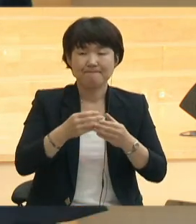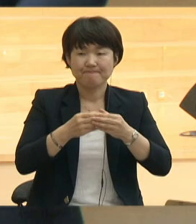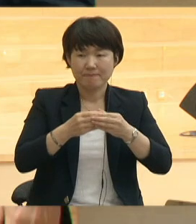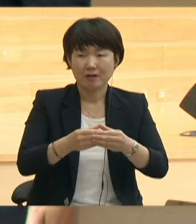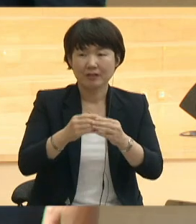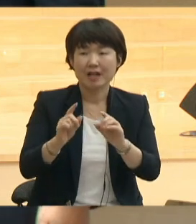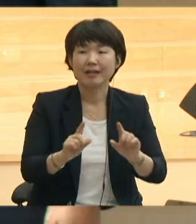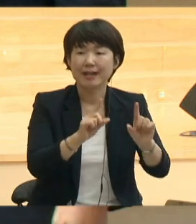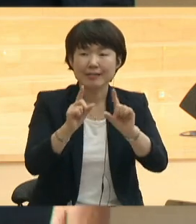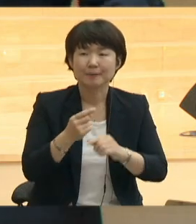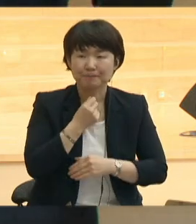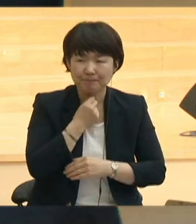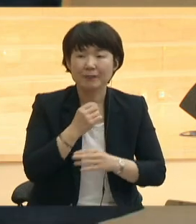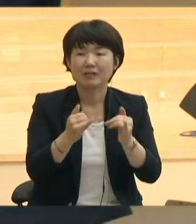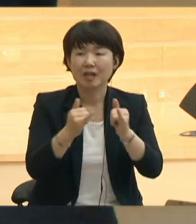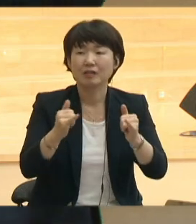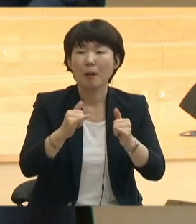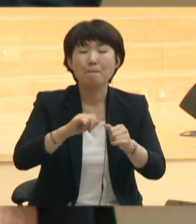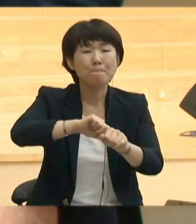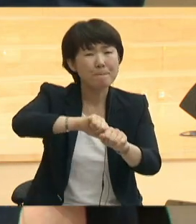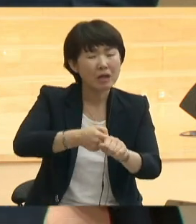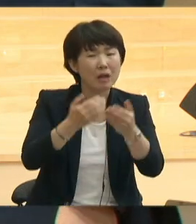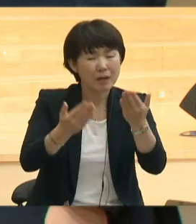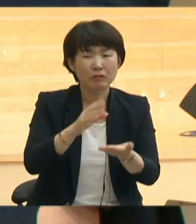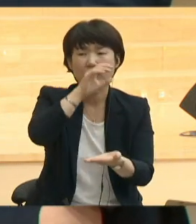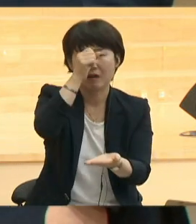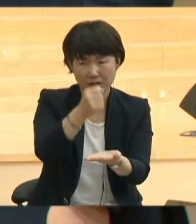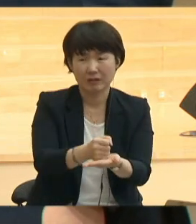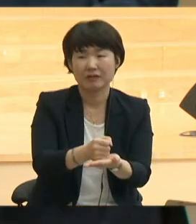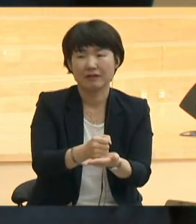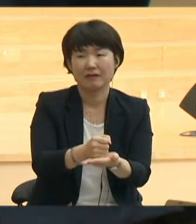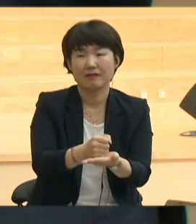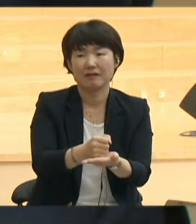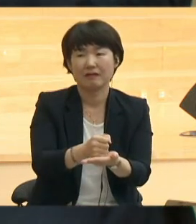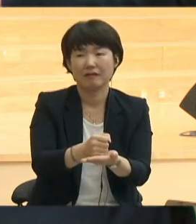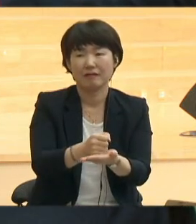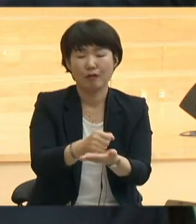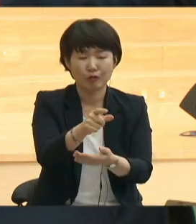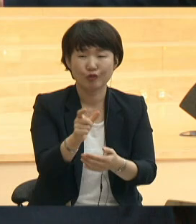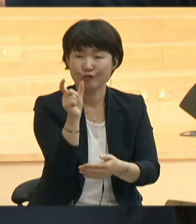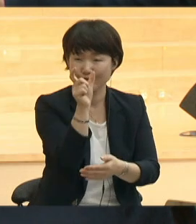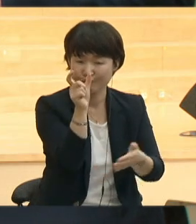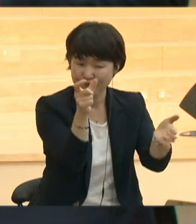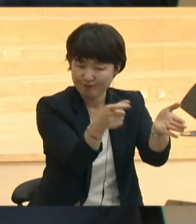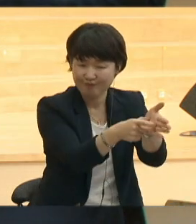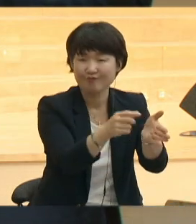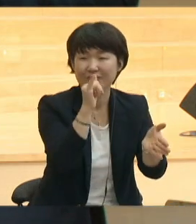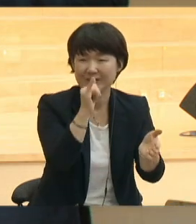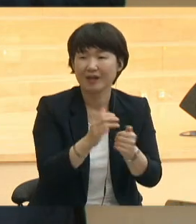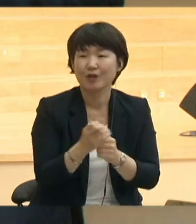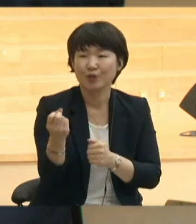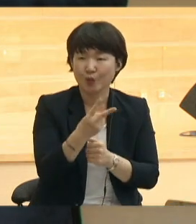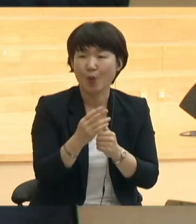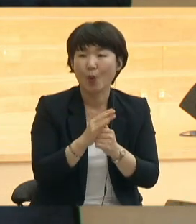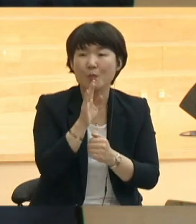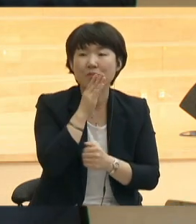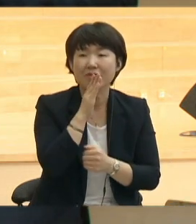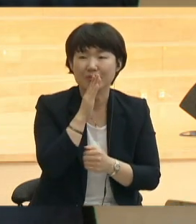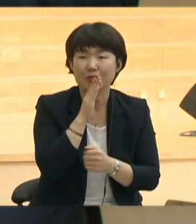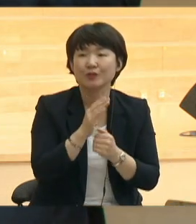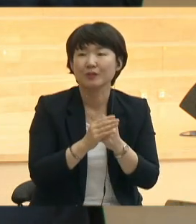받으리라 무슨 말이야 당연하 더 여기 하나 짜는 또 빌립보서 2장 29조 또 읽어볼까